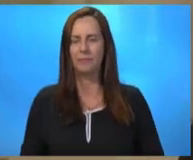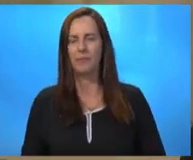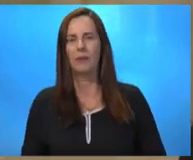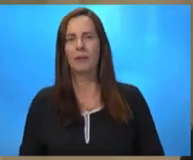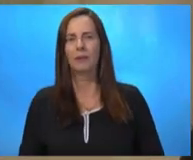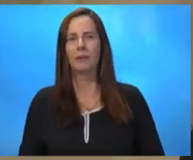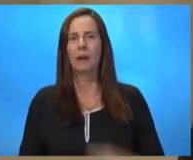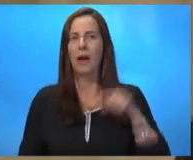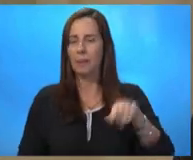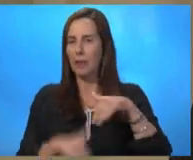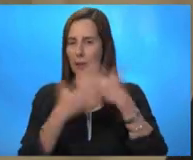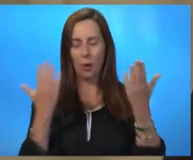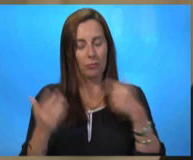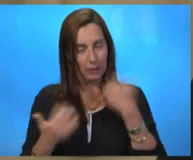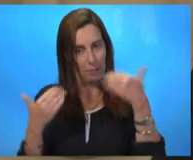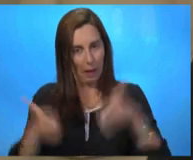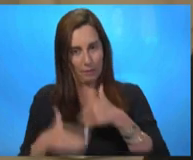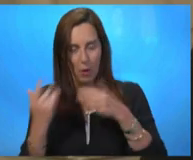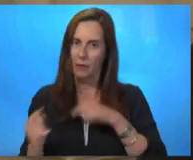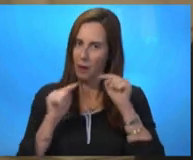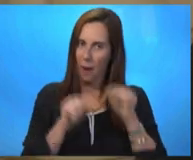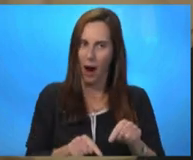באתי הבוקר מהקבר,